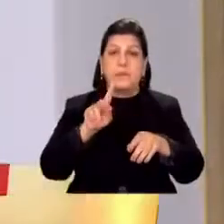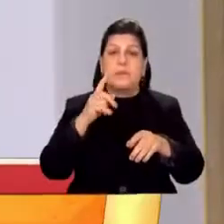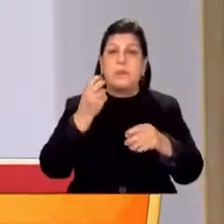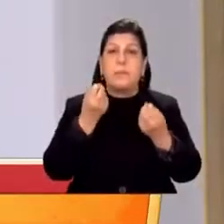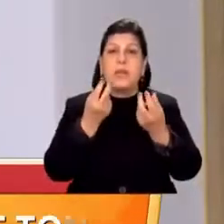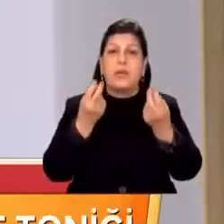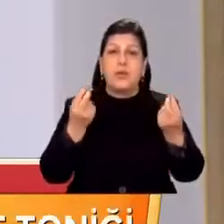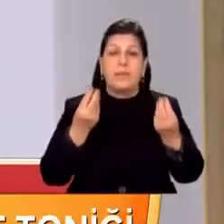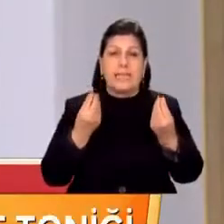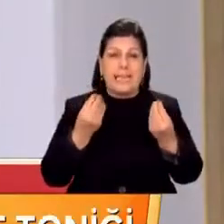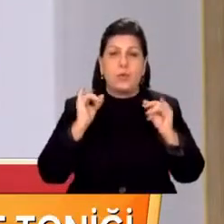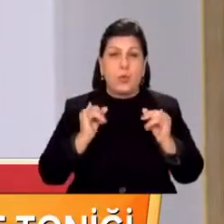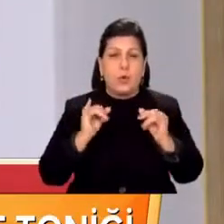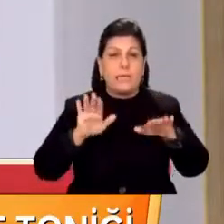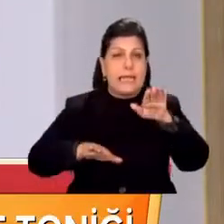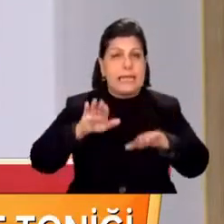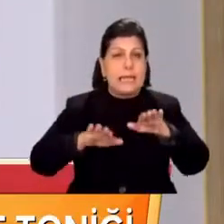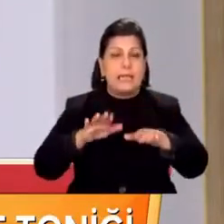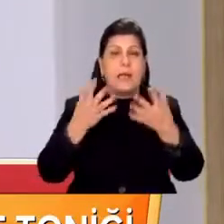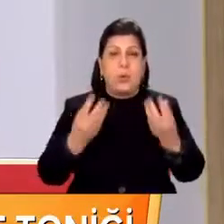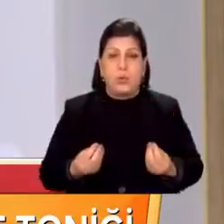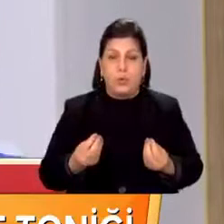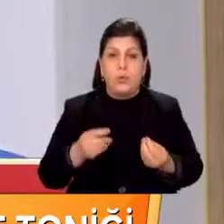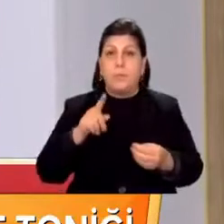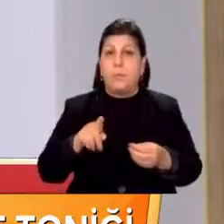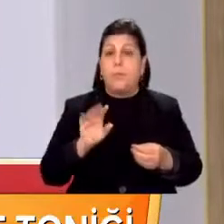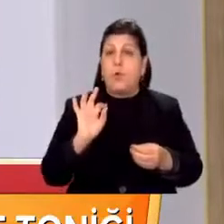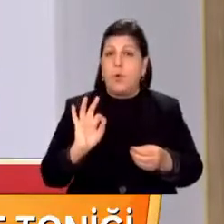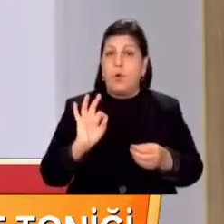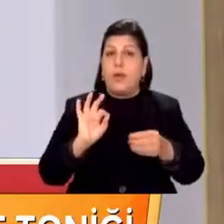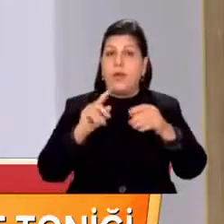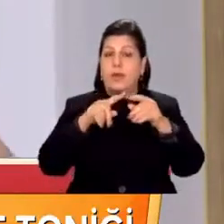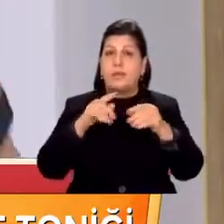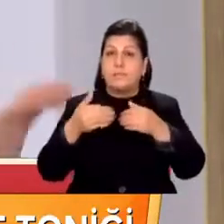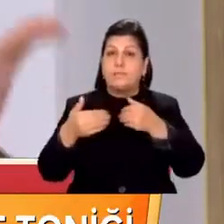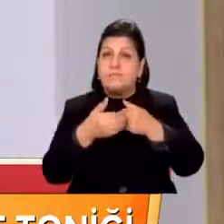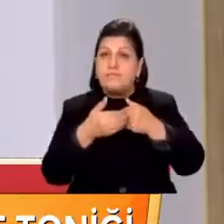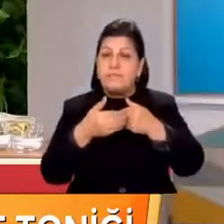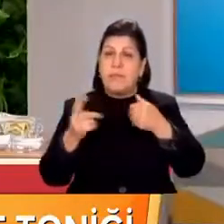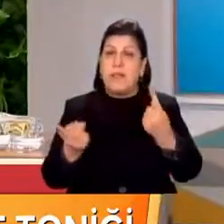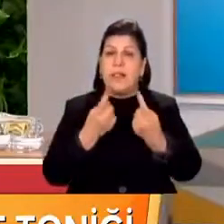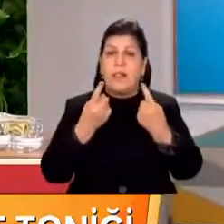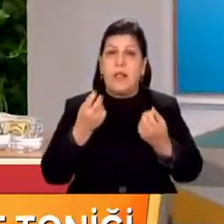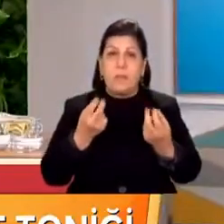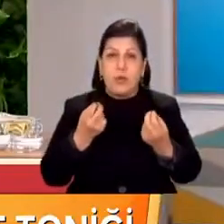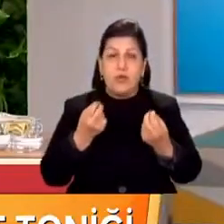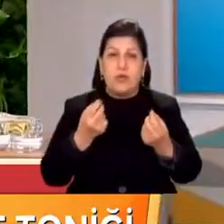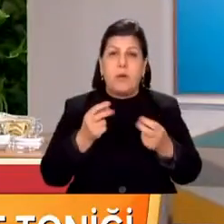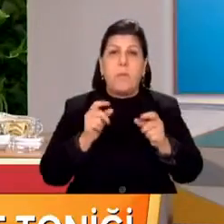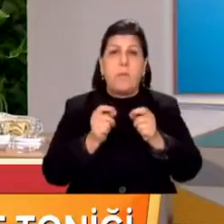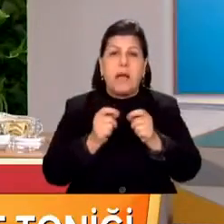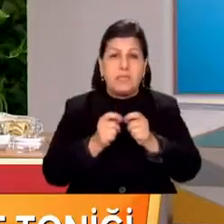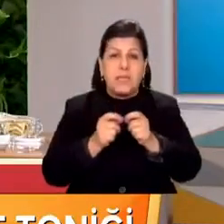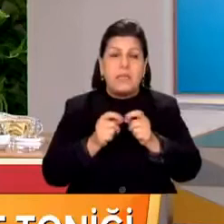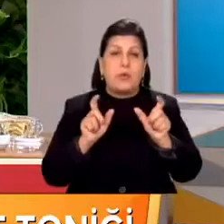mikrop popülasyonu iyiler ve kötüler dengede kalıyor. O yüzden böyle bir bariyer sayesinde mikrop ve bakterilere karşı